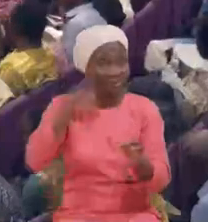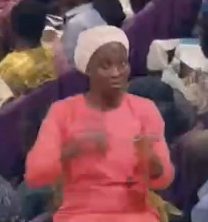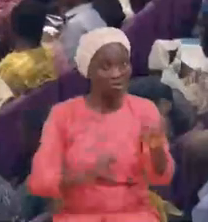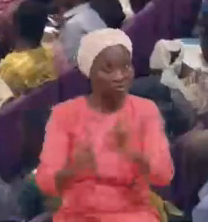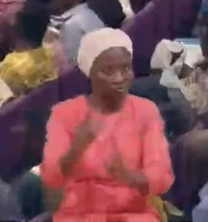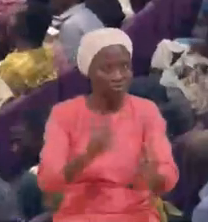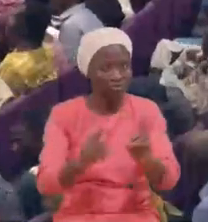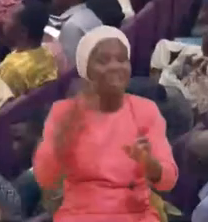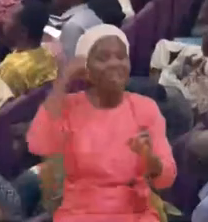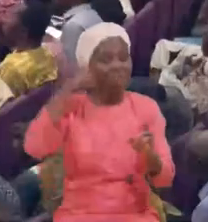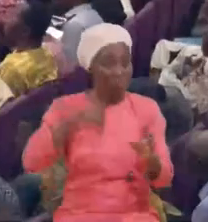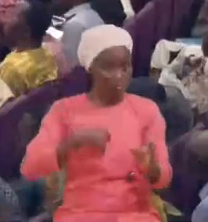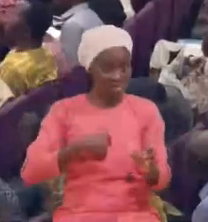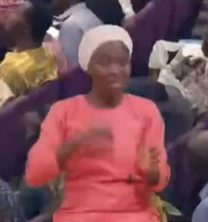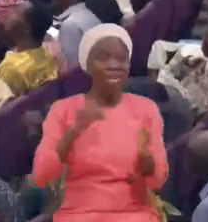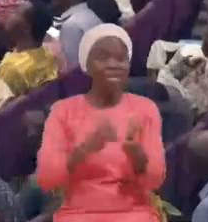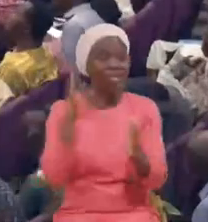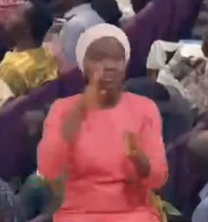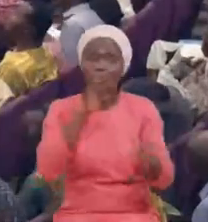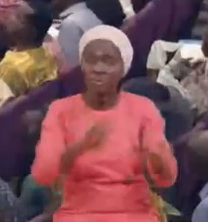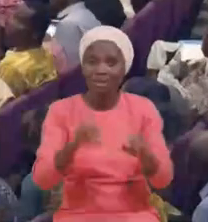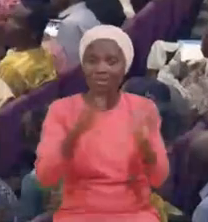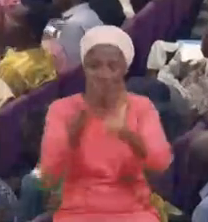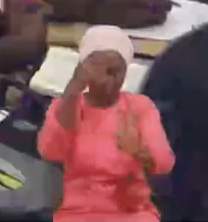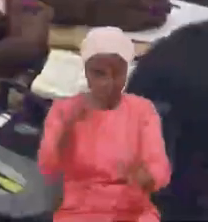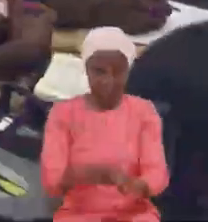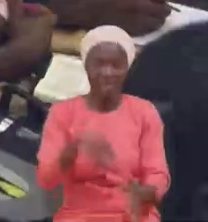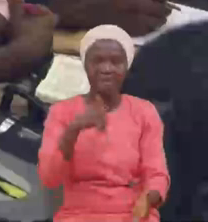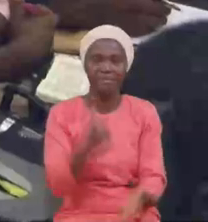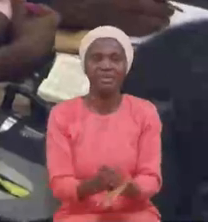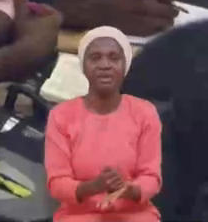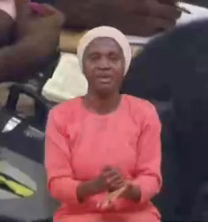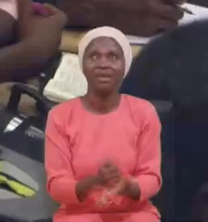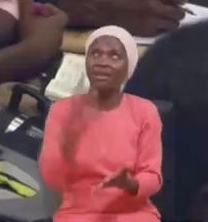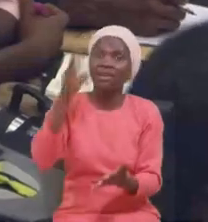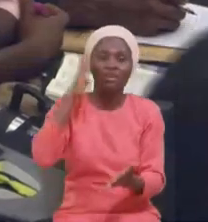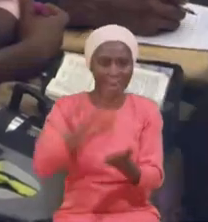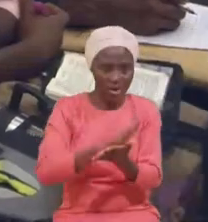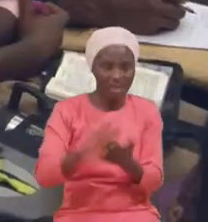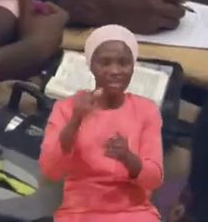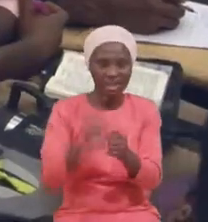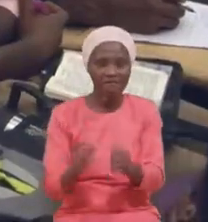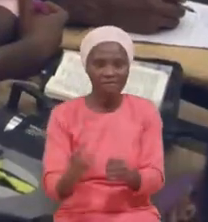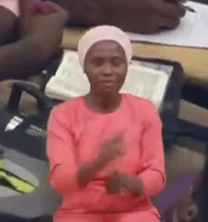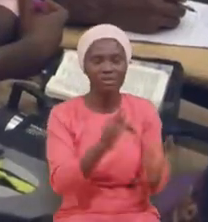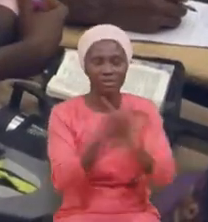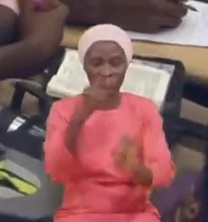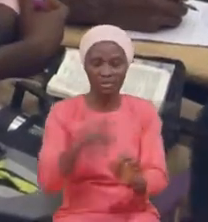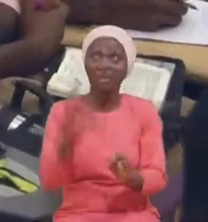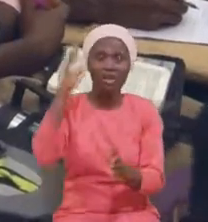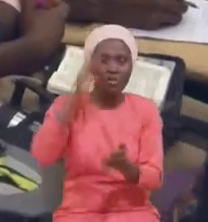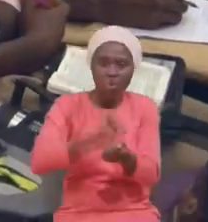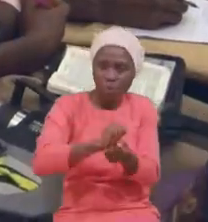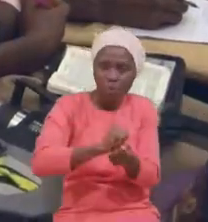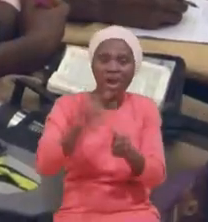sera fait. Je dis, pour moi, ce sera fait. Il va purifier tout le monde.